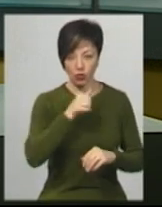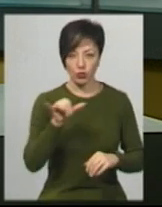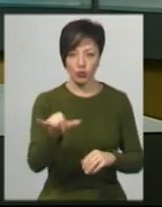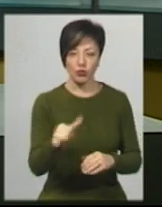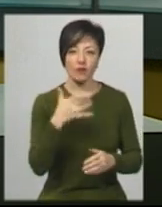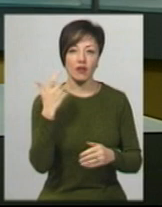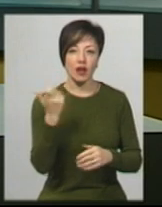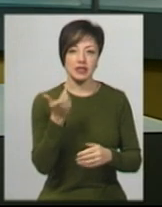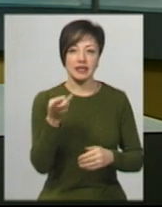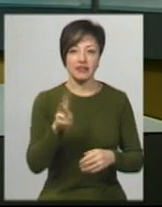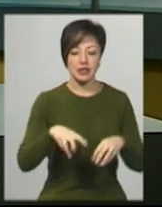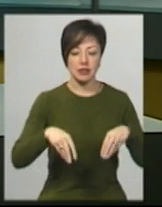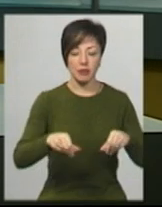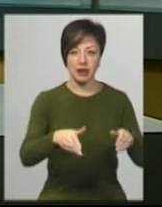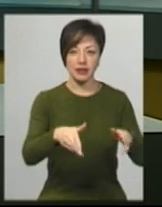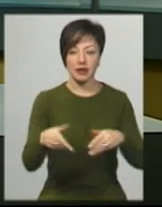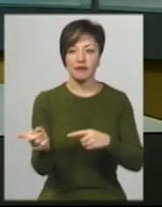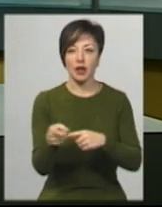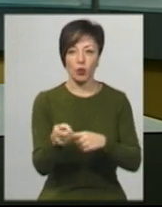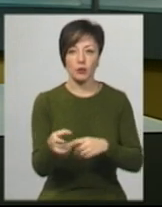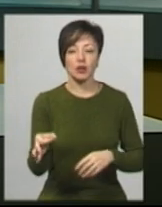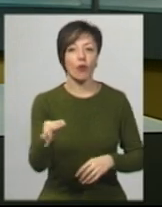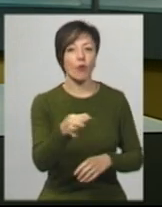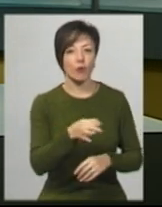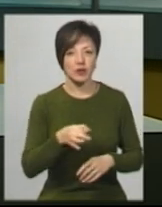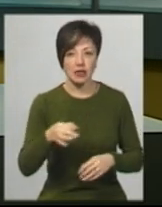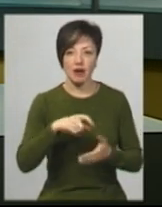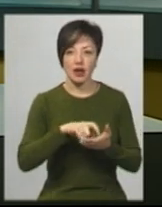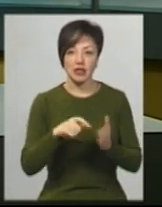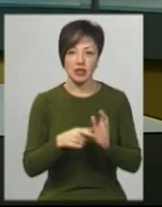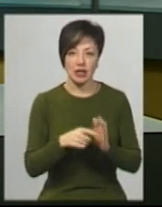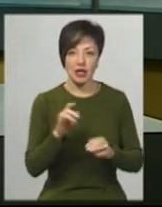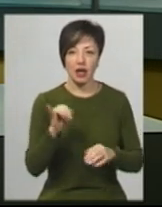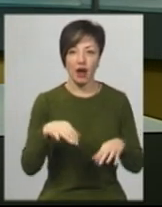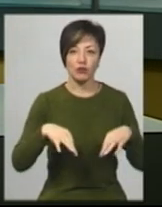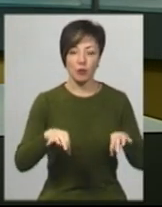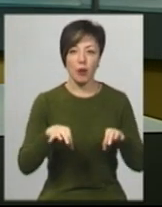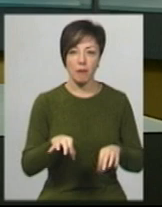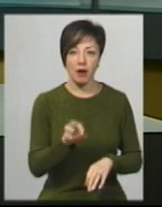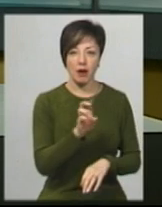у власності дві земельні ділянки у Тернопільській області, квартира та автомобіль BMW